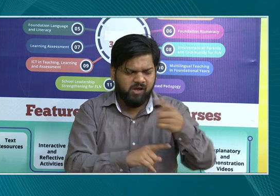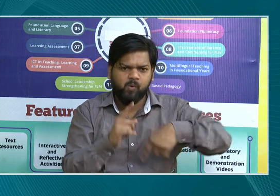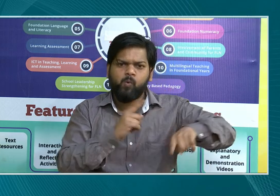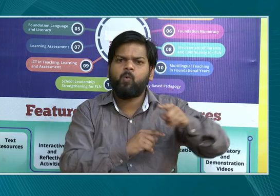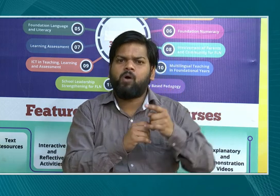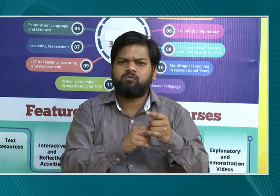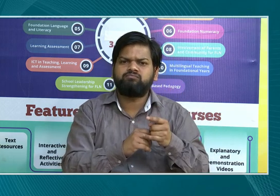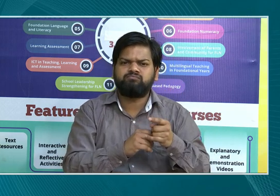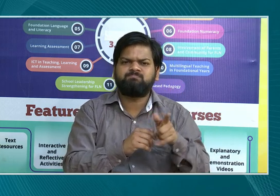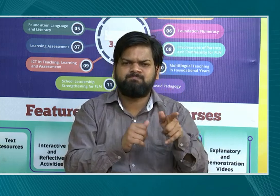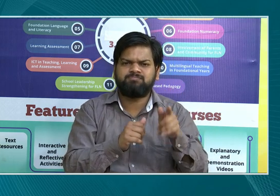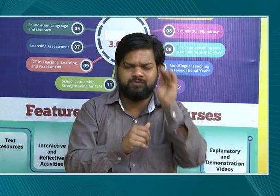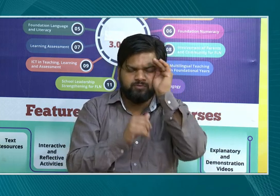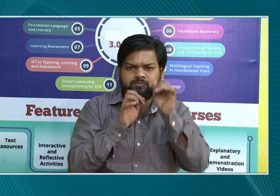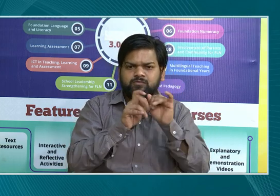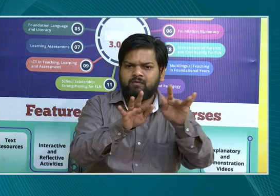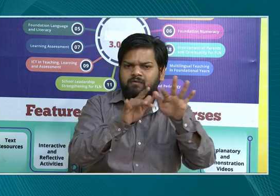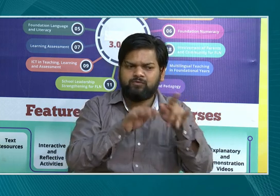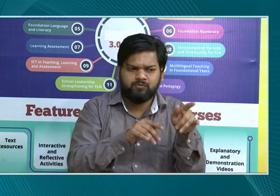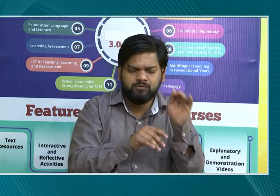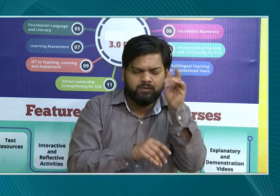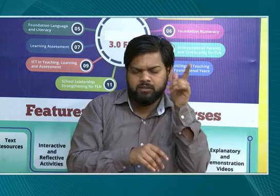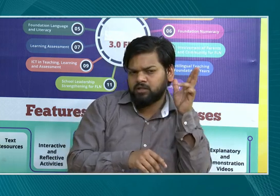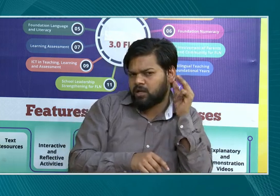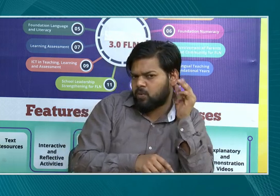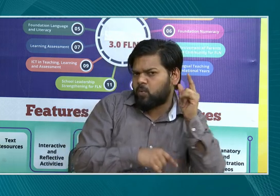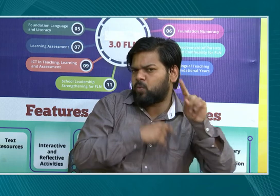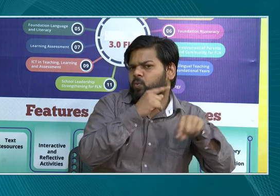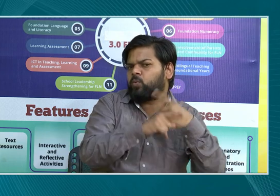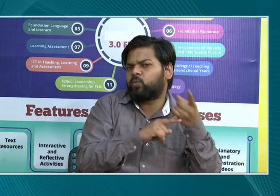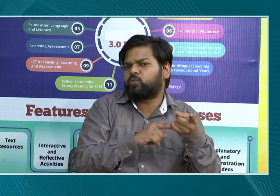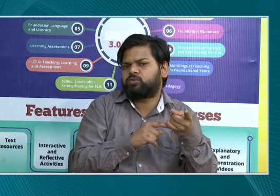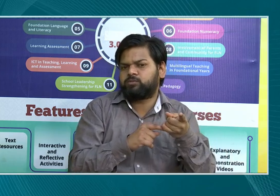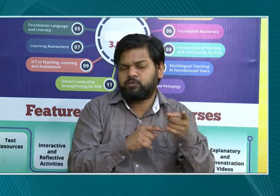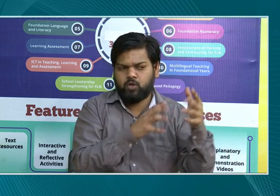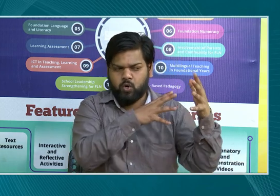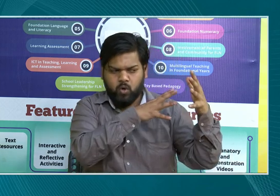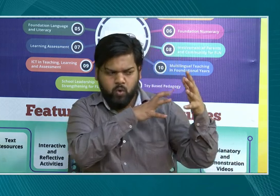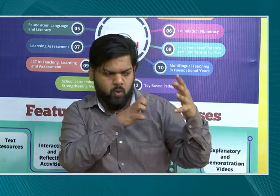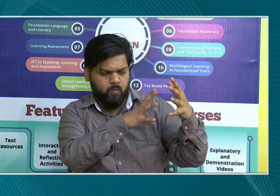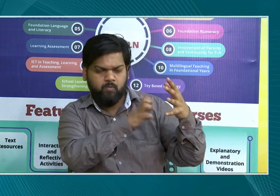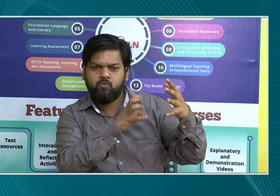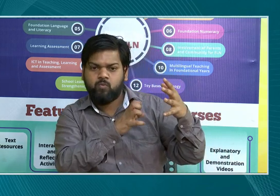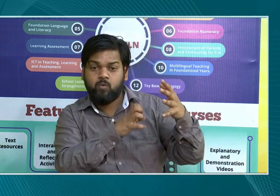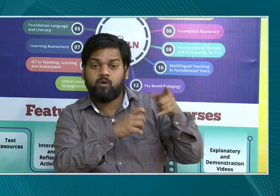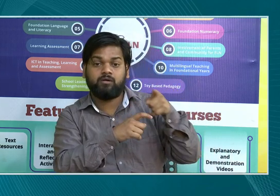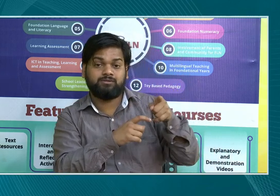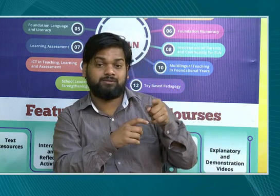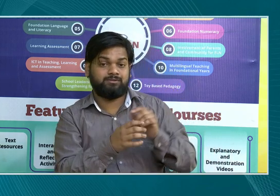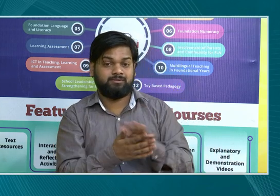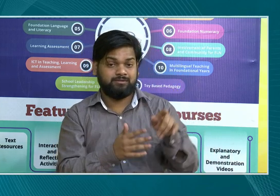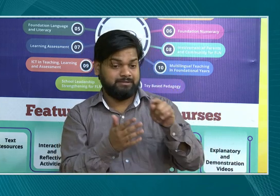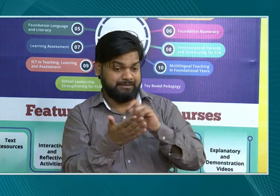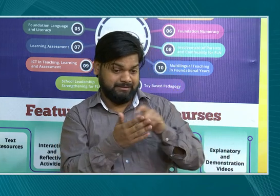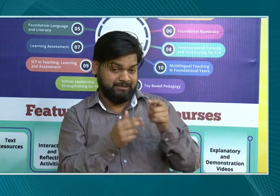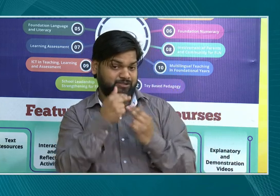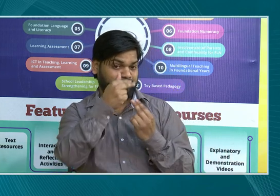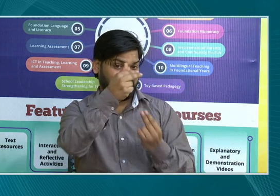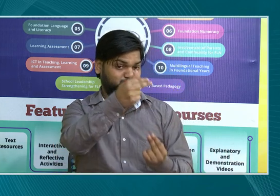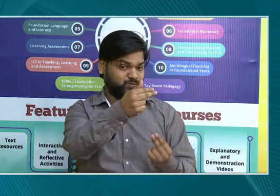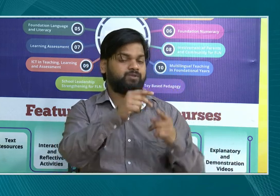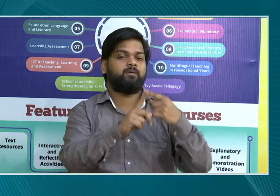बहुत ही महत्वपूर्ण है और वचन जब आप सुनेंगे अच्छे से तब उसकी आप लेखनी की का जो है आप लिखने का प्रयास